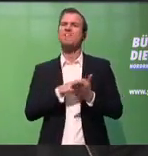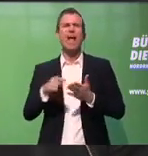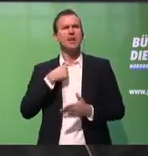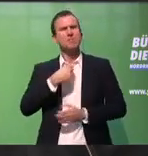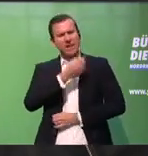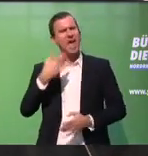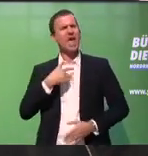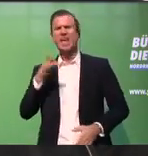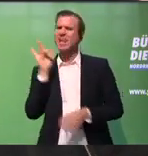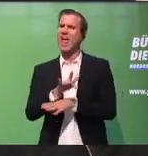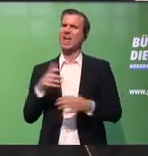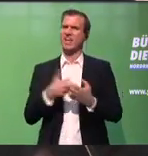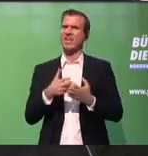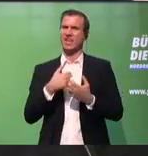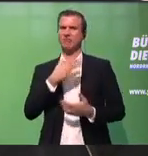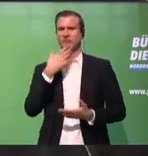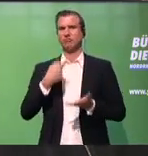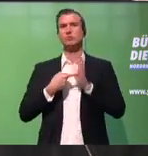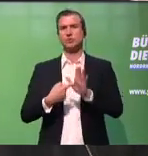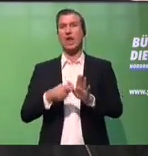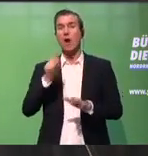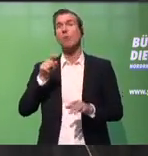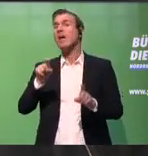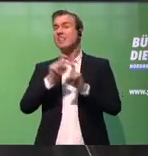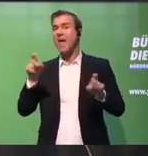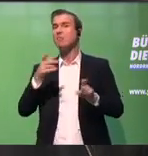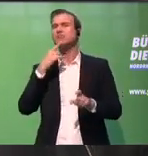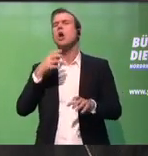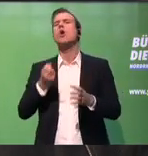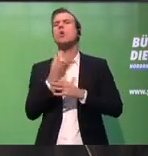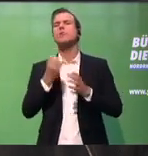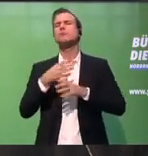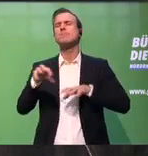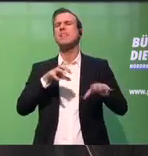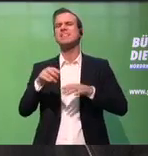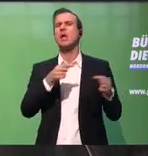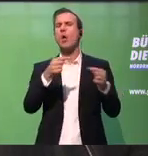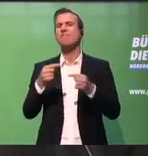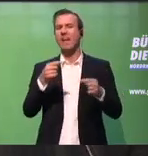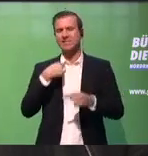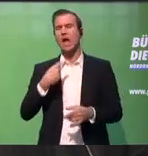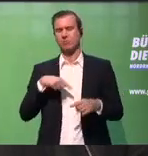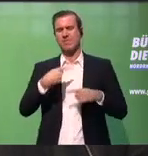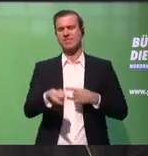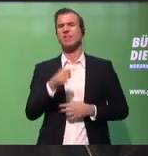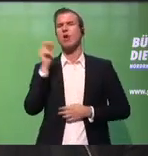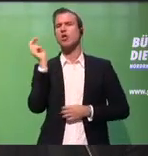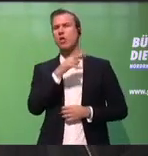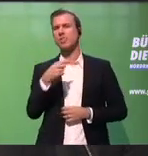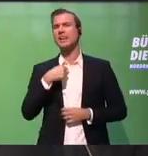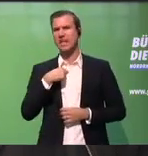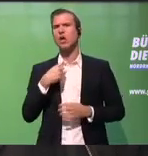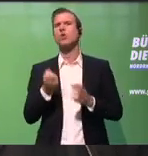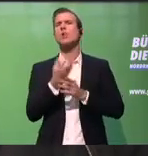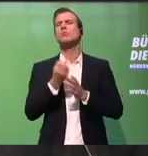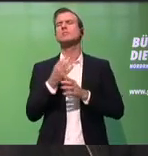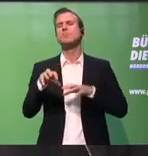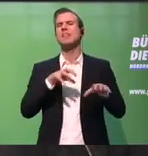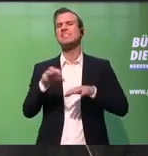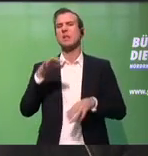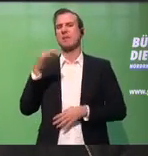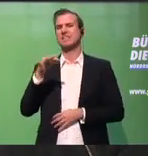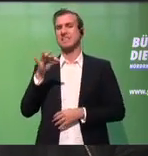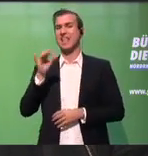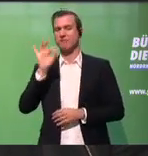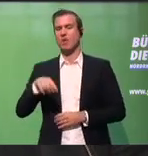dagegen bekennen. Das wollte ich hier einmal sagen. Ich werde das auch zum Thema machen in der Kultusministerkonferenz. Ich werde am kommenden Donnerstag zur Kultusministerpräsidentin